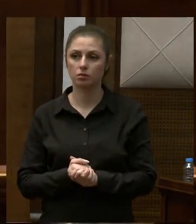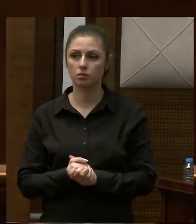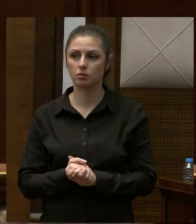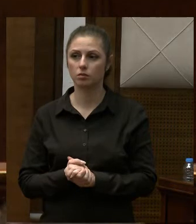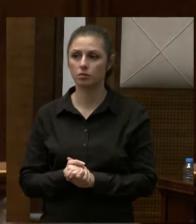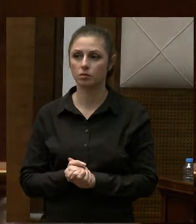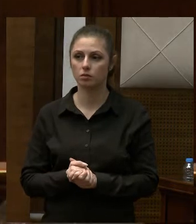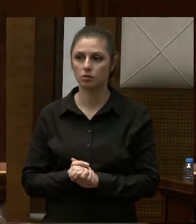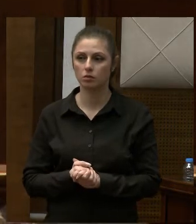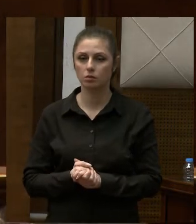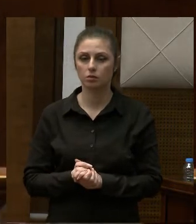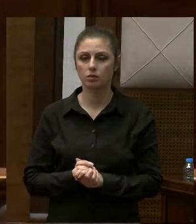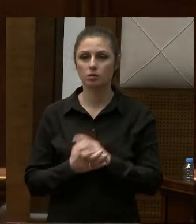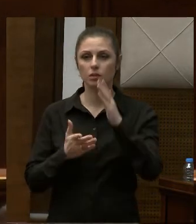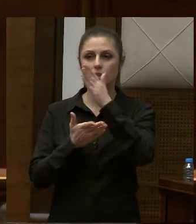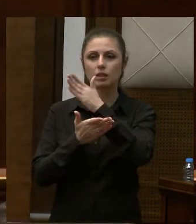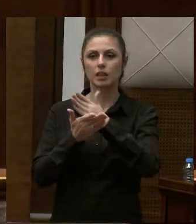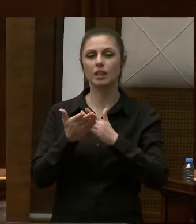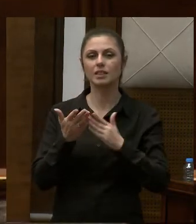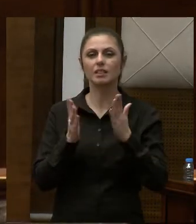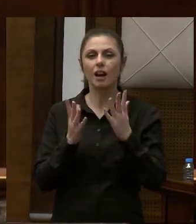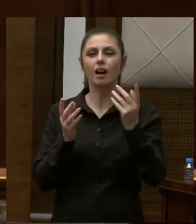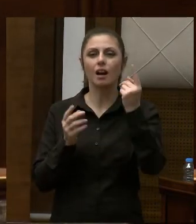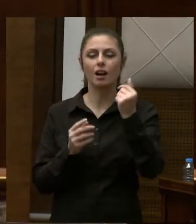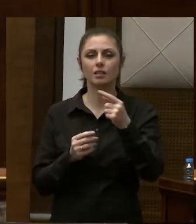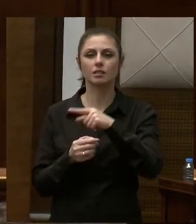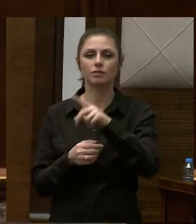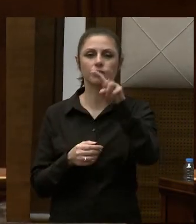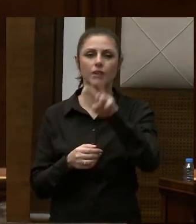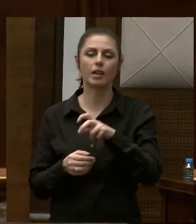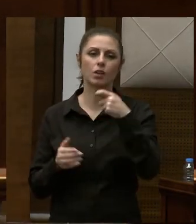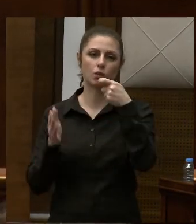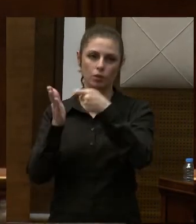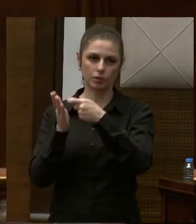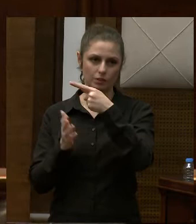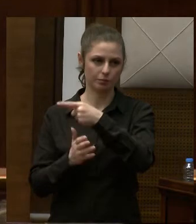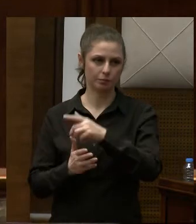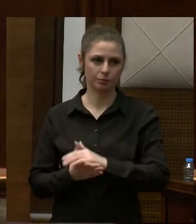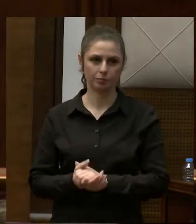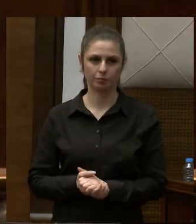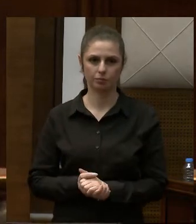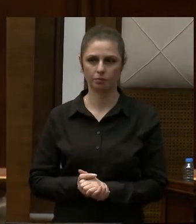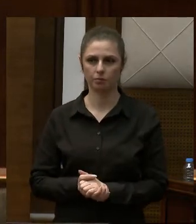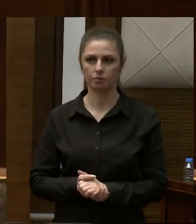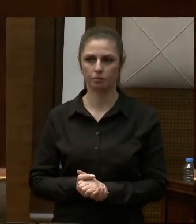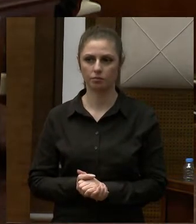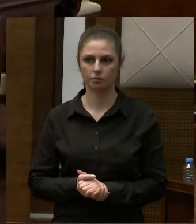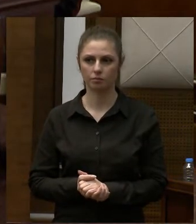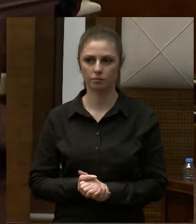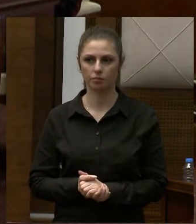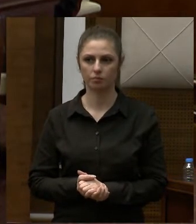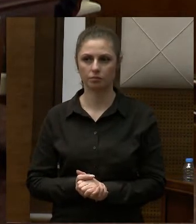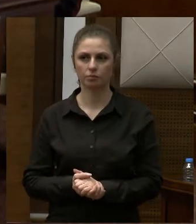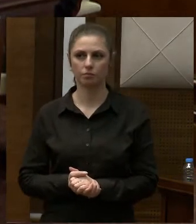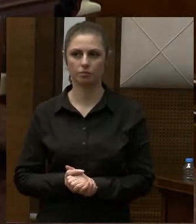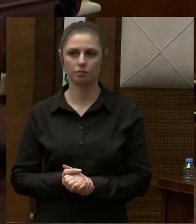Ve evet, yarısından daha az vergi ödedi vatandaş. Değerli arkadaşlar,